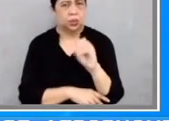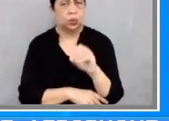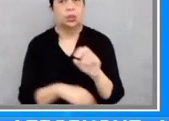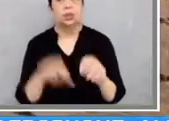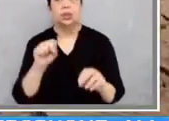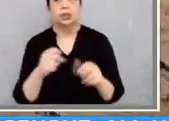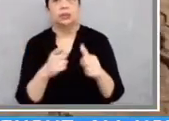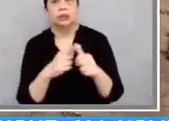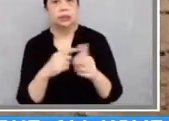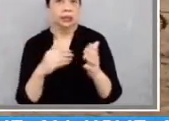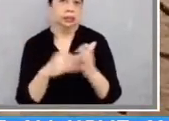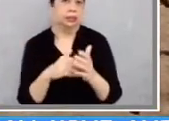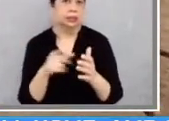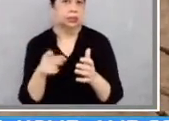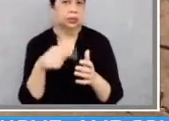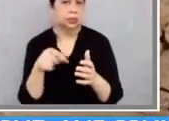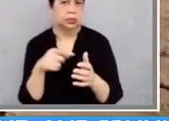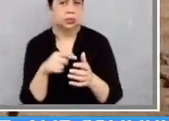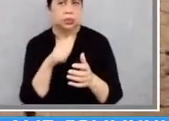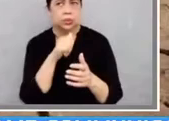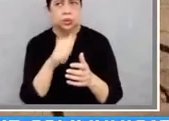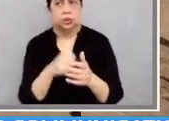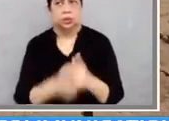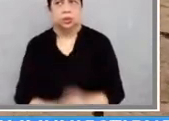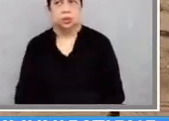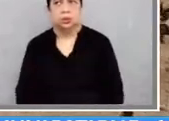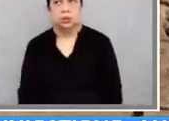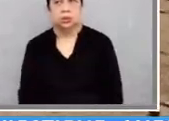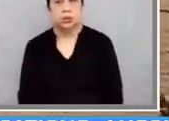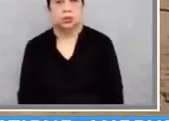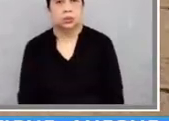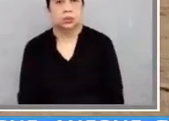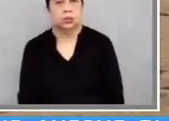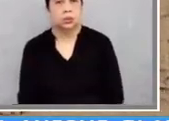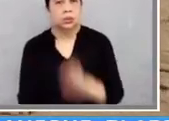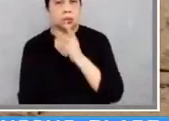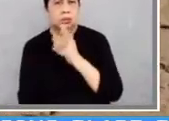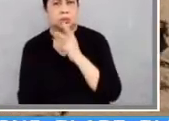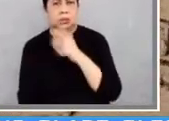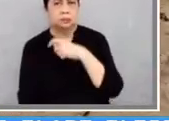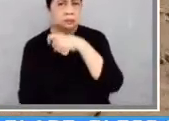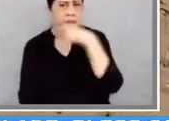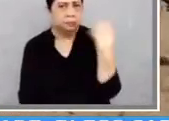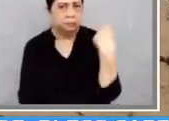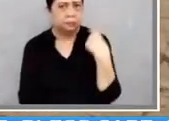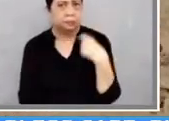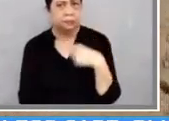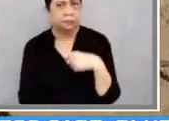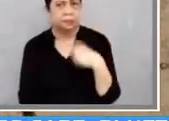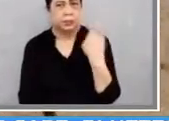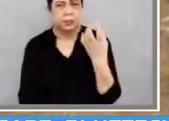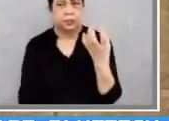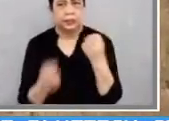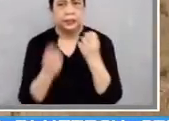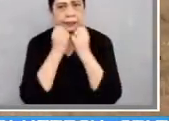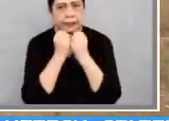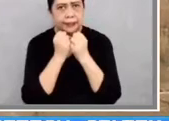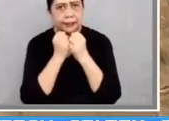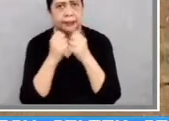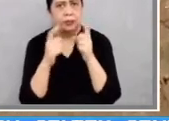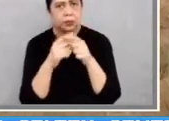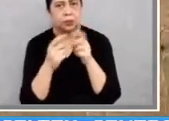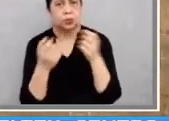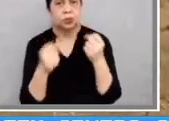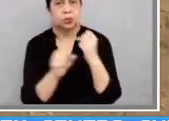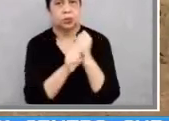yung mga hindi na talaga kayang patubigan, i-take advantage po natin ito para mag-construct na tayo ng ating